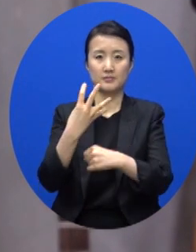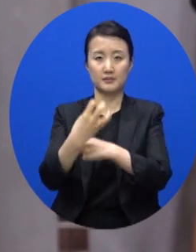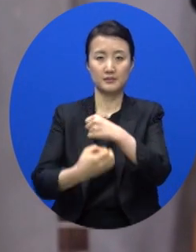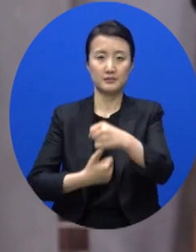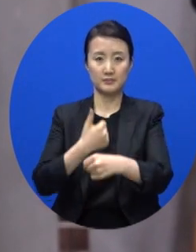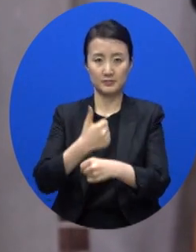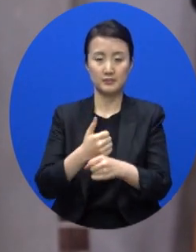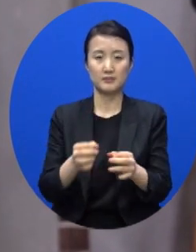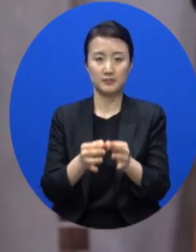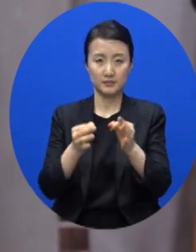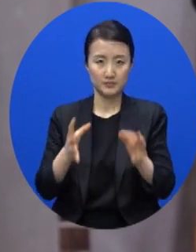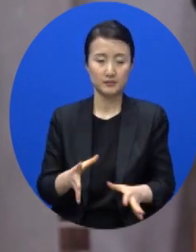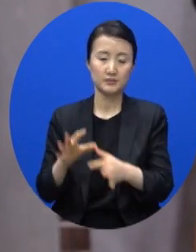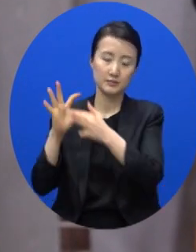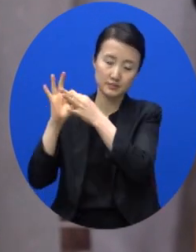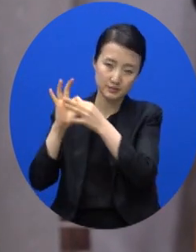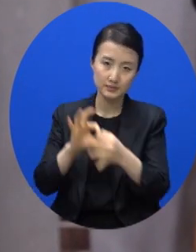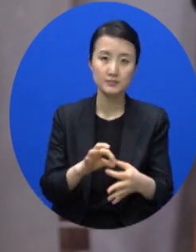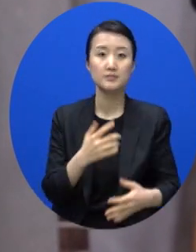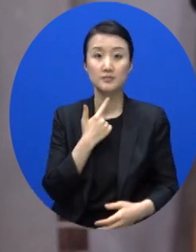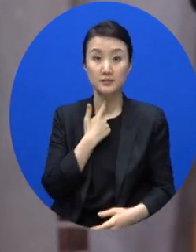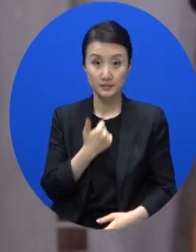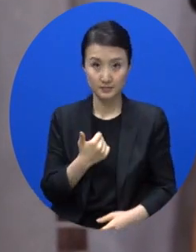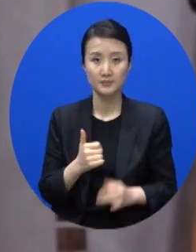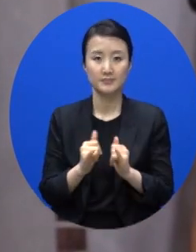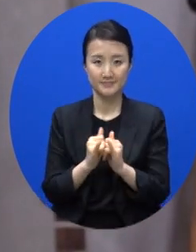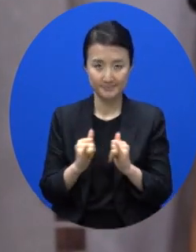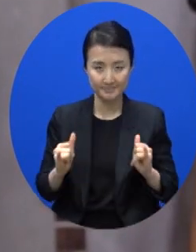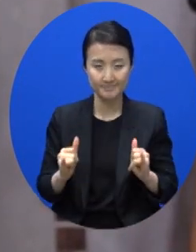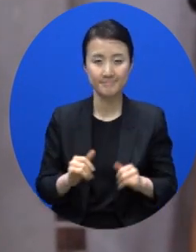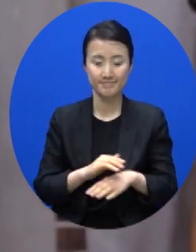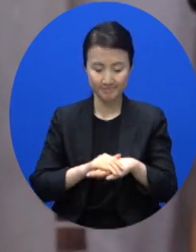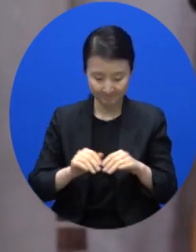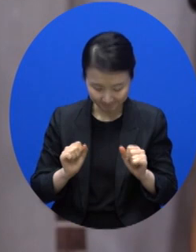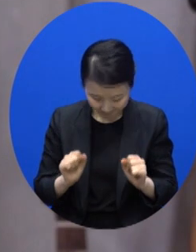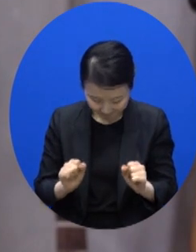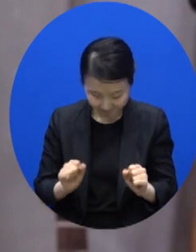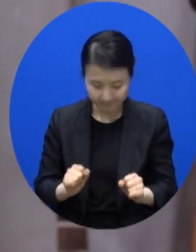국악인의 길을 걸어온 문동옥입니다.